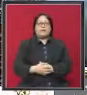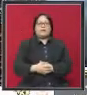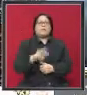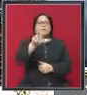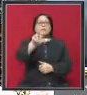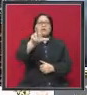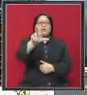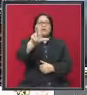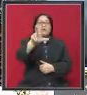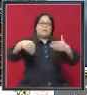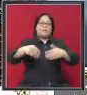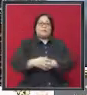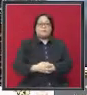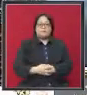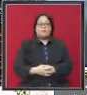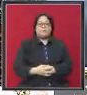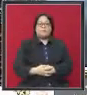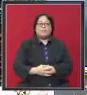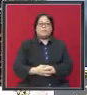sebanyak RM300.